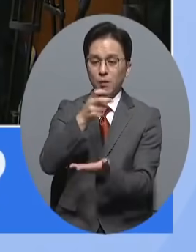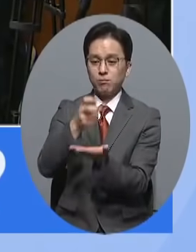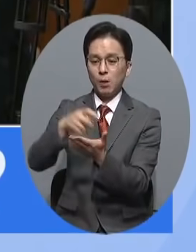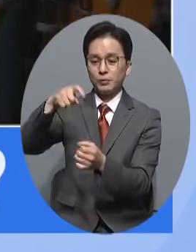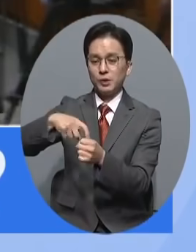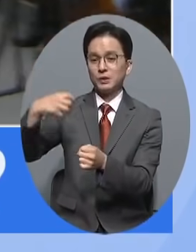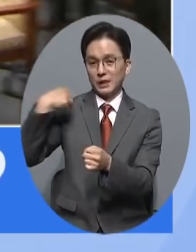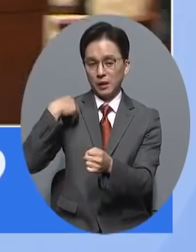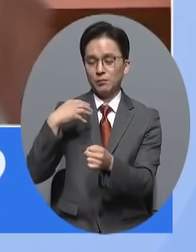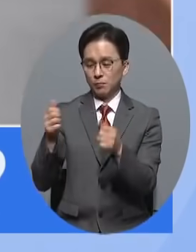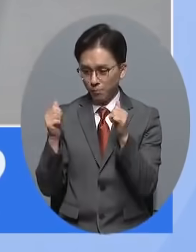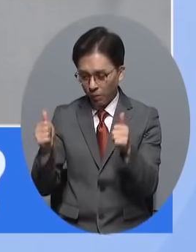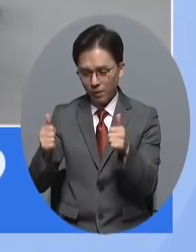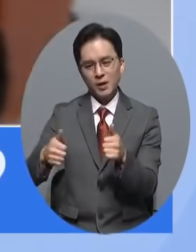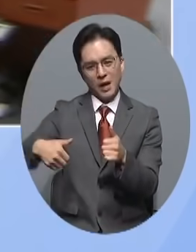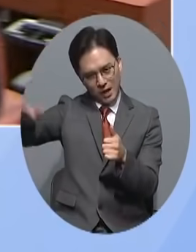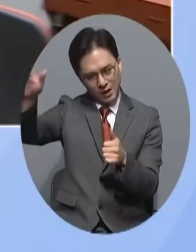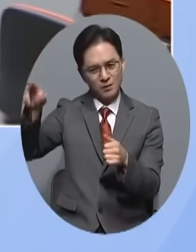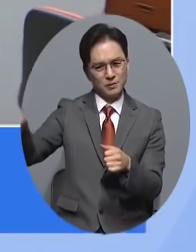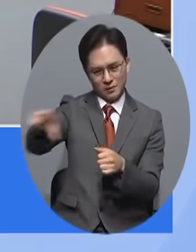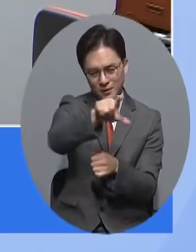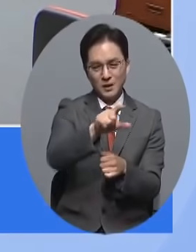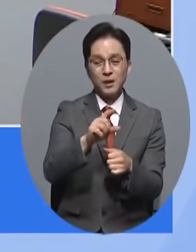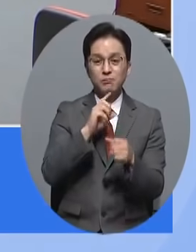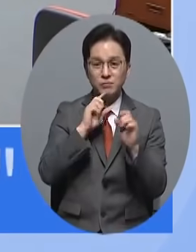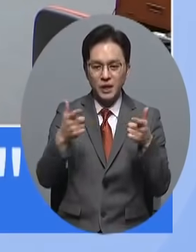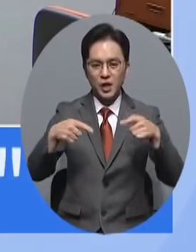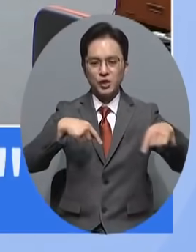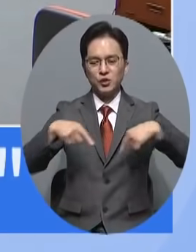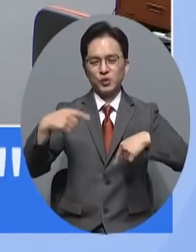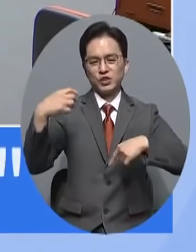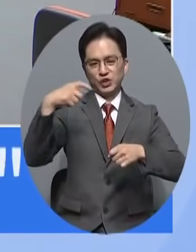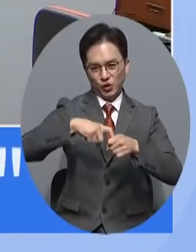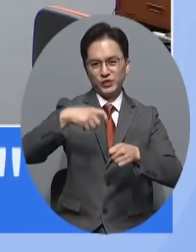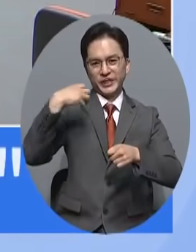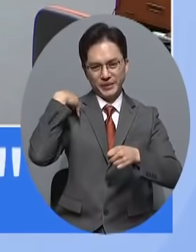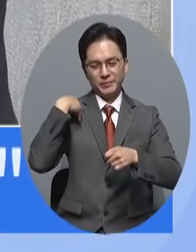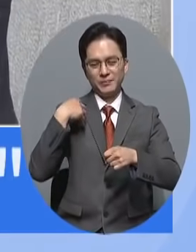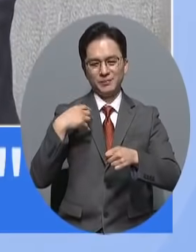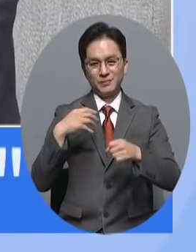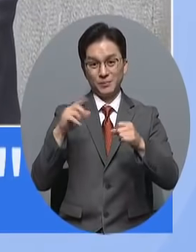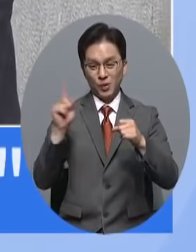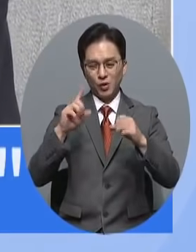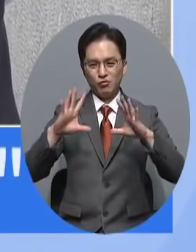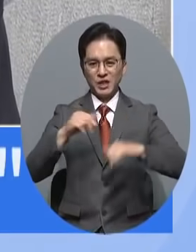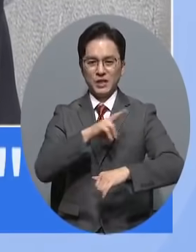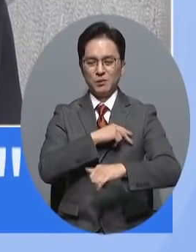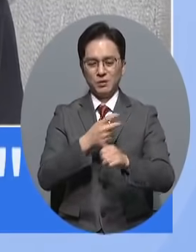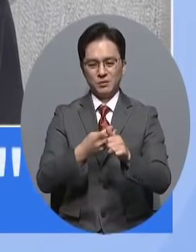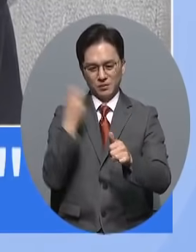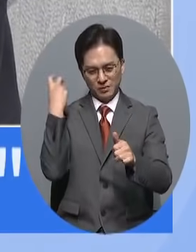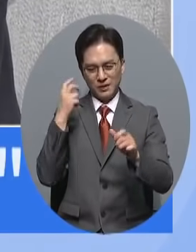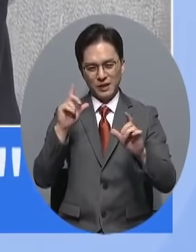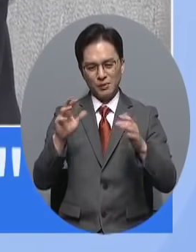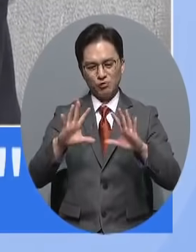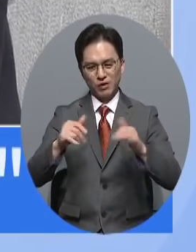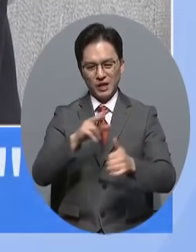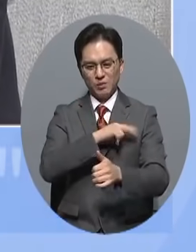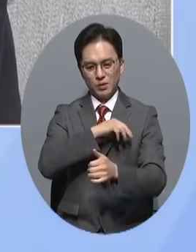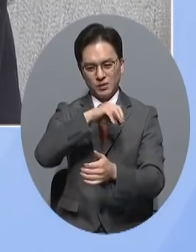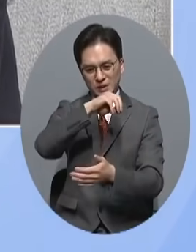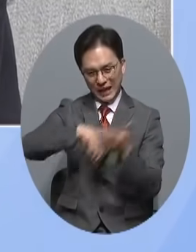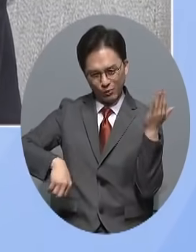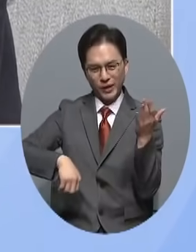아니라 여권 아니라 우리 모든 사회에 뿌리박혀 있는 관행이라 그러면 특검이라든가 더한 제도를 통해서라도 전 들여다봐야 된다. 그 얘기를 하고 싶습니다. 그렇군요. 50억 원